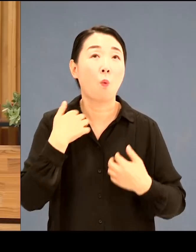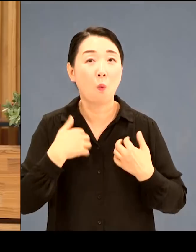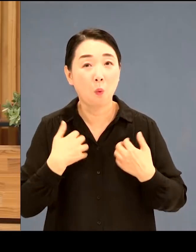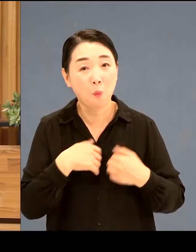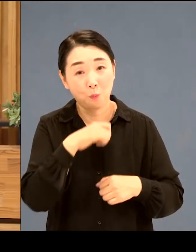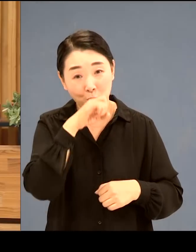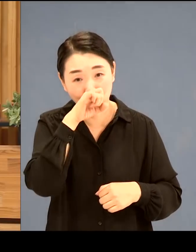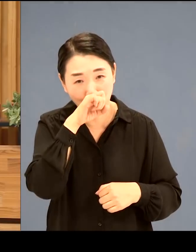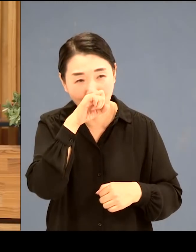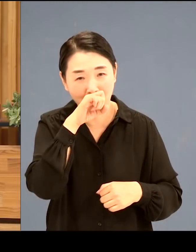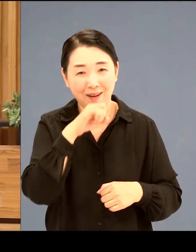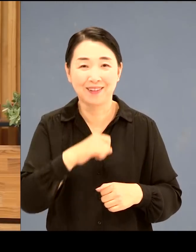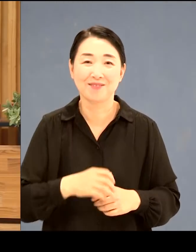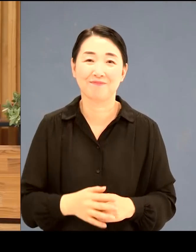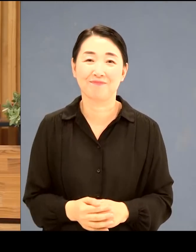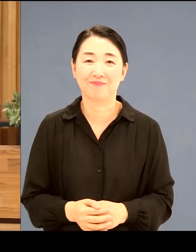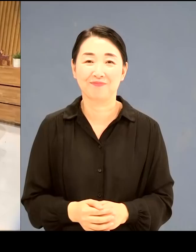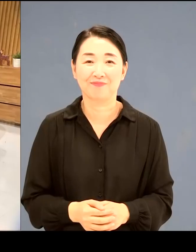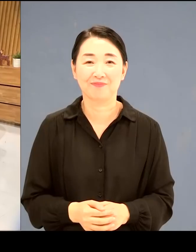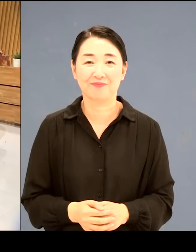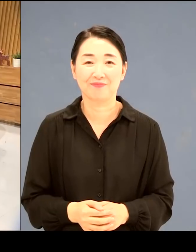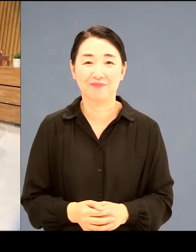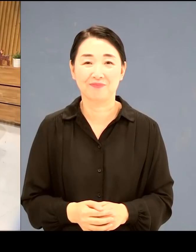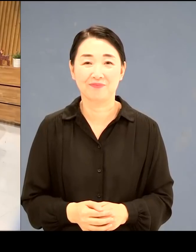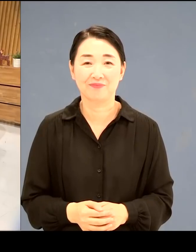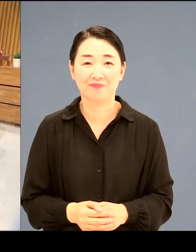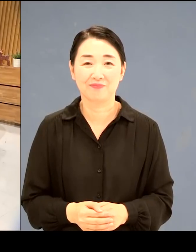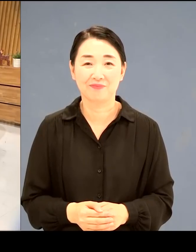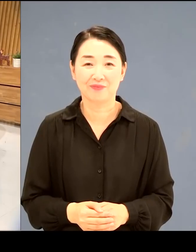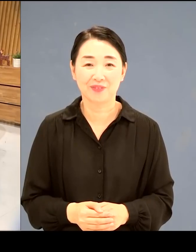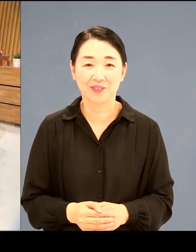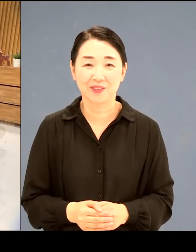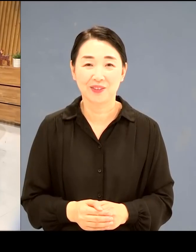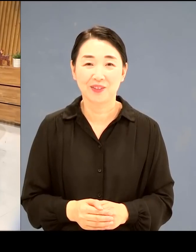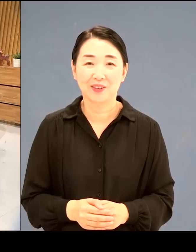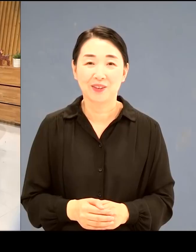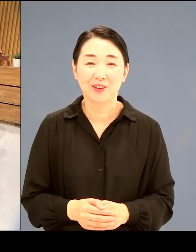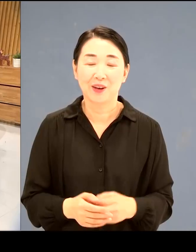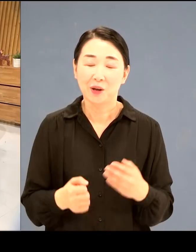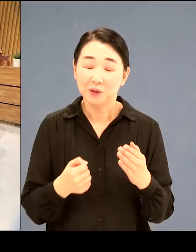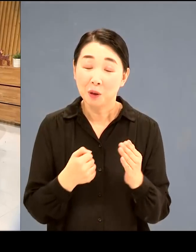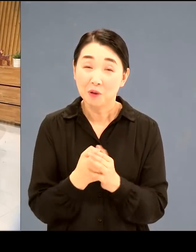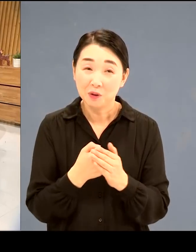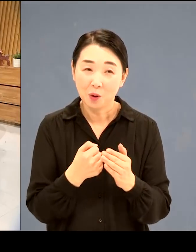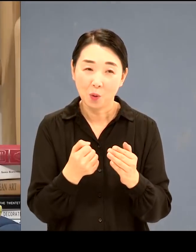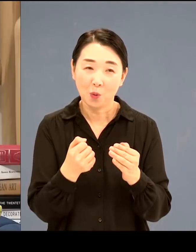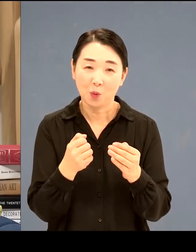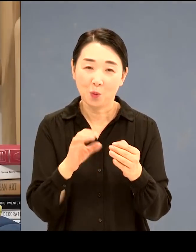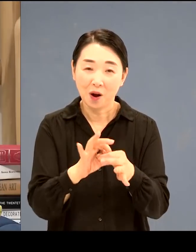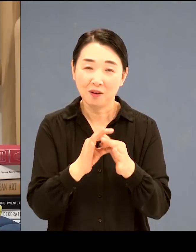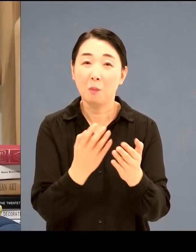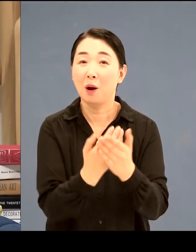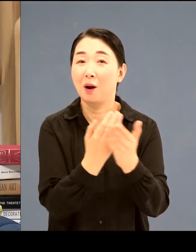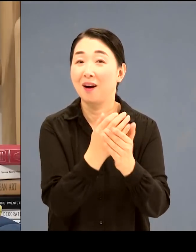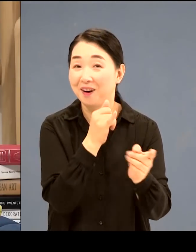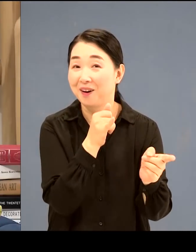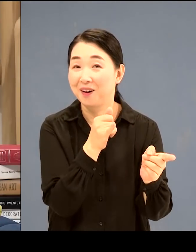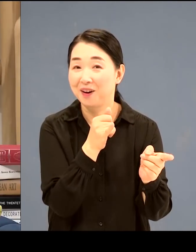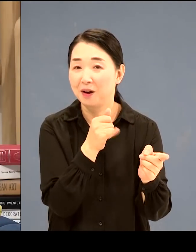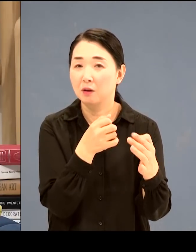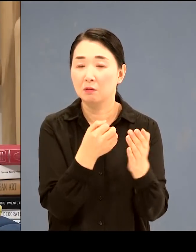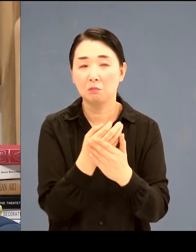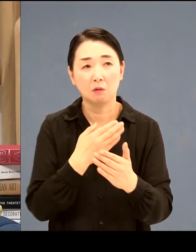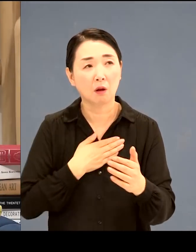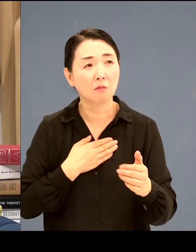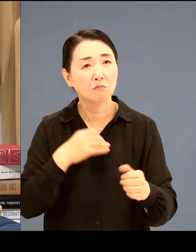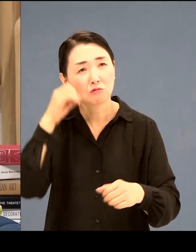네. 그 재미에 빠지셔서. 네네. 그래서 이제 쑥쑥쑥쑥 식장을 향해서 가신 거예요? 그래서 저는 결혼해야